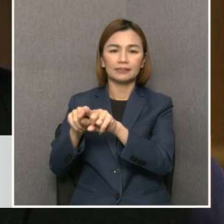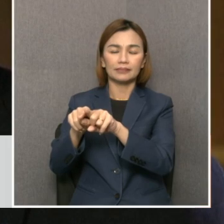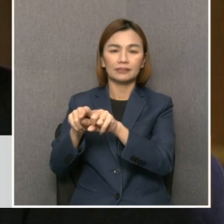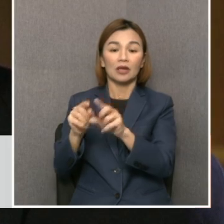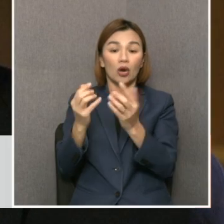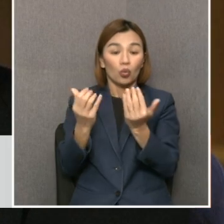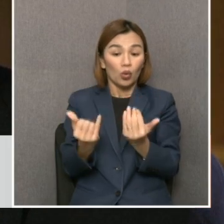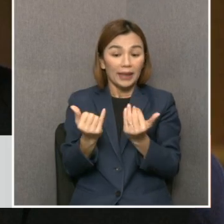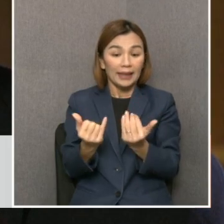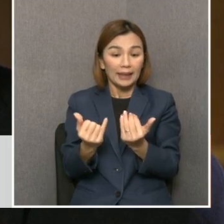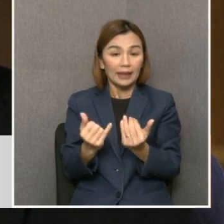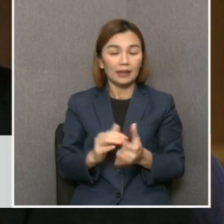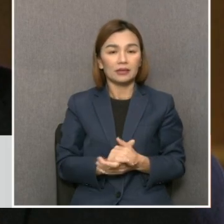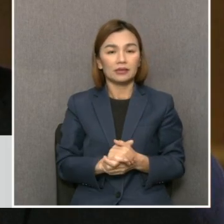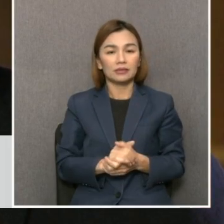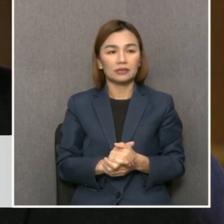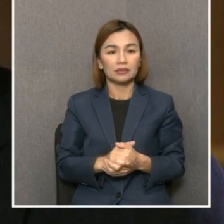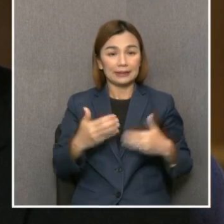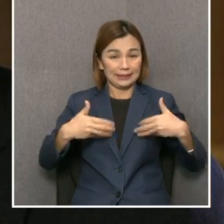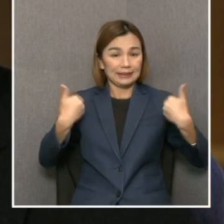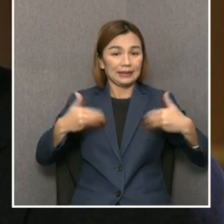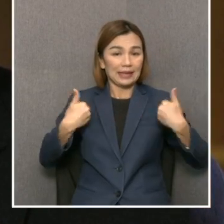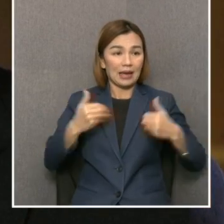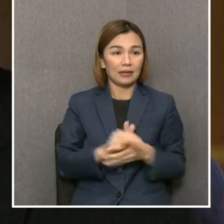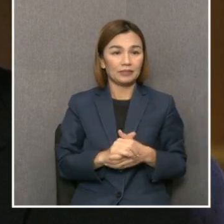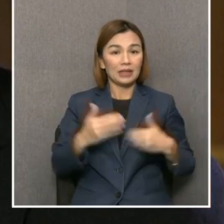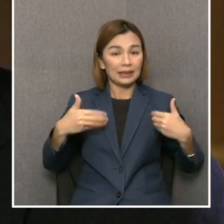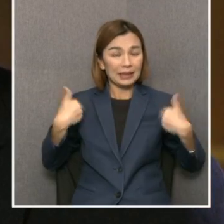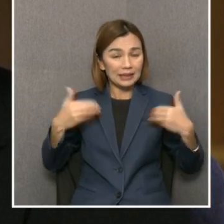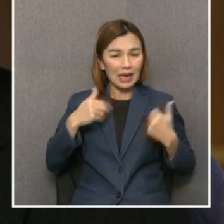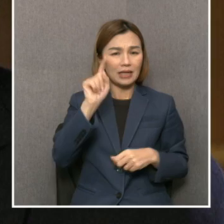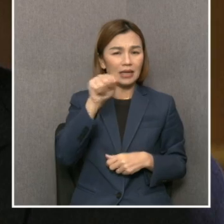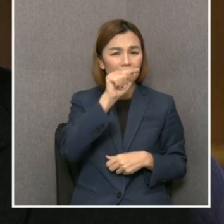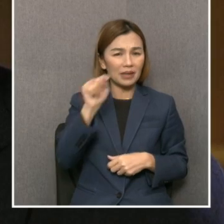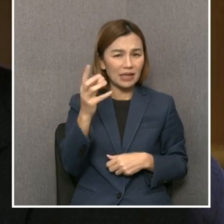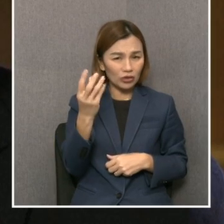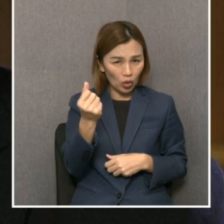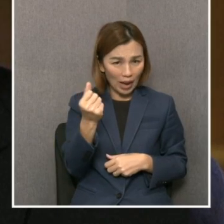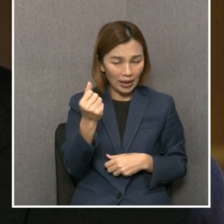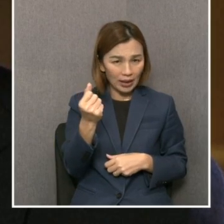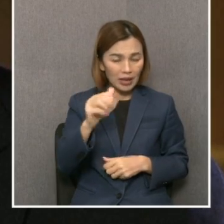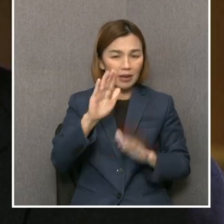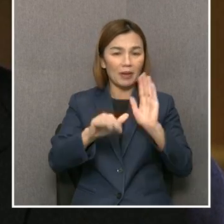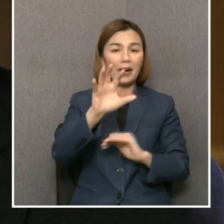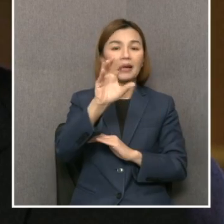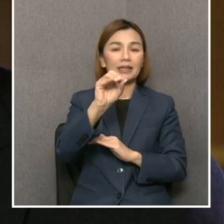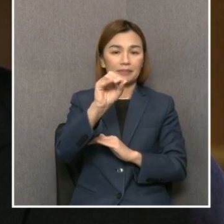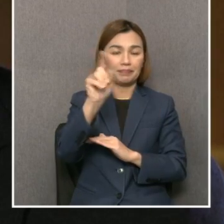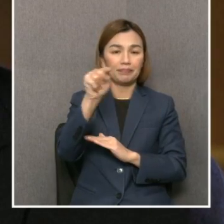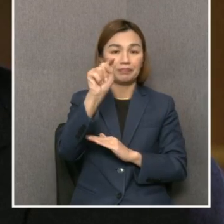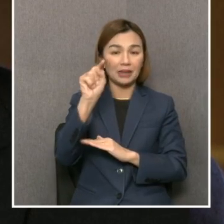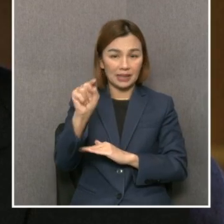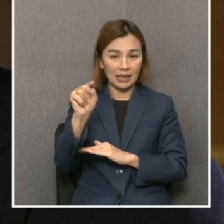ว่าความดีใจเนี่ยถ้านับ 1-100 เนี่ยเราก็อาจจะมีแค่ประมาณ 50%นะครับ